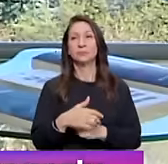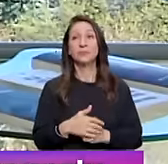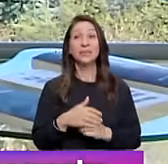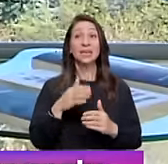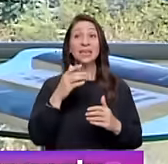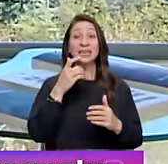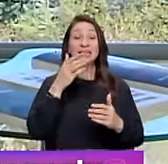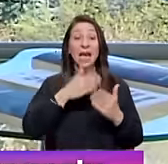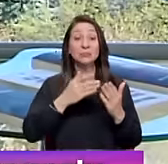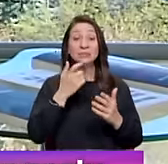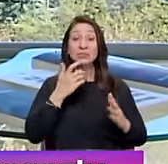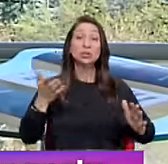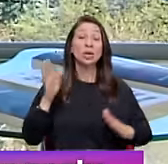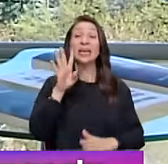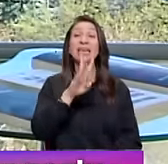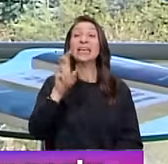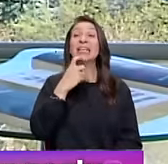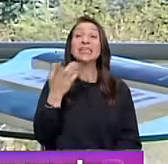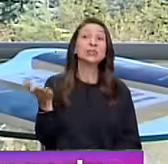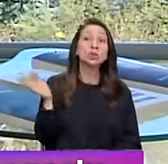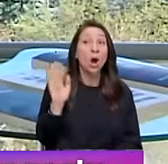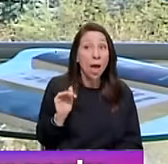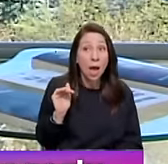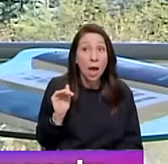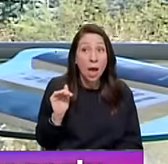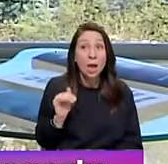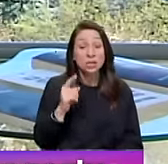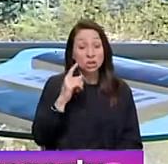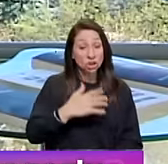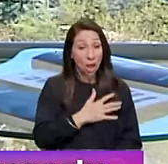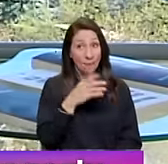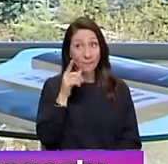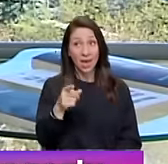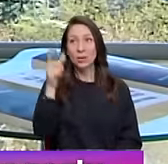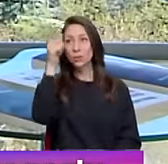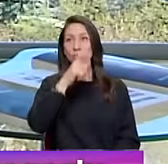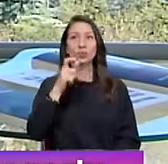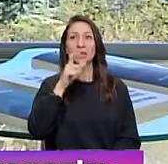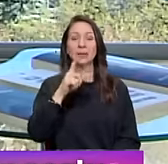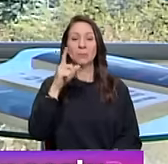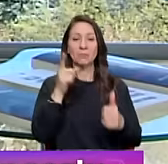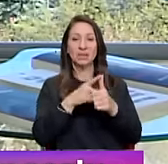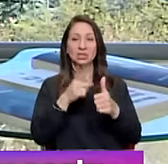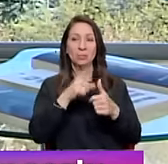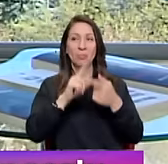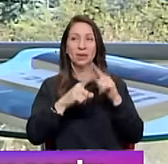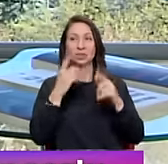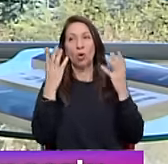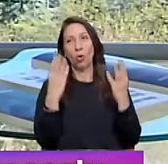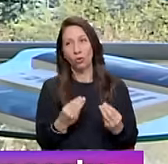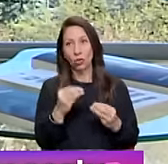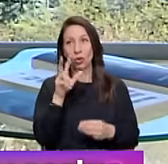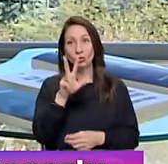Yarım asır sonra, 47 yıl sonra Cumhuriyet Halk Partisi Türkiye'nin birinci partisi